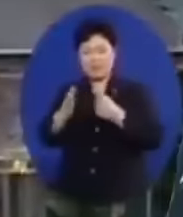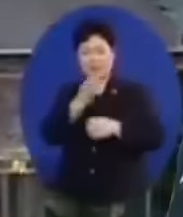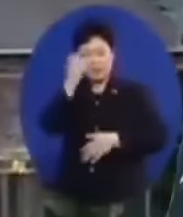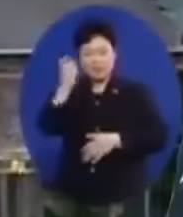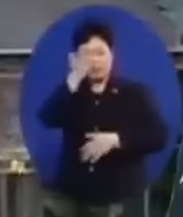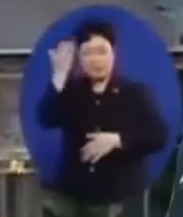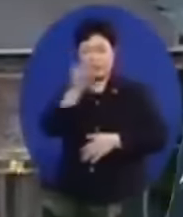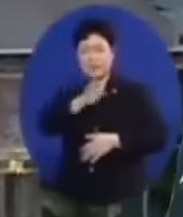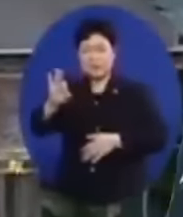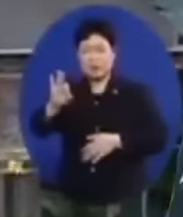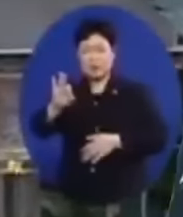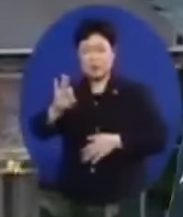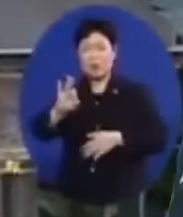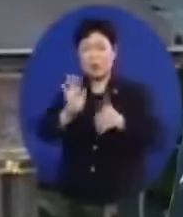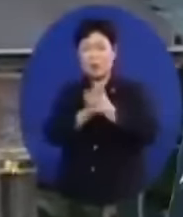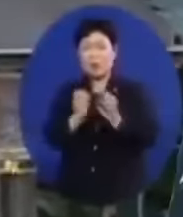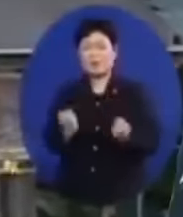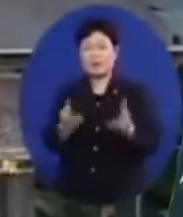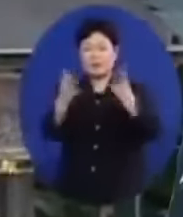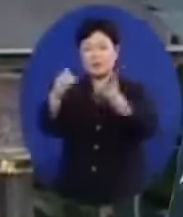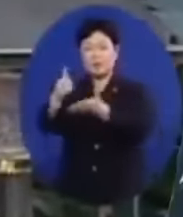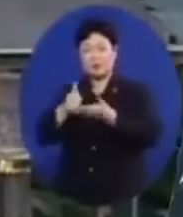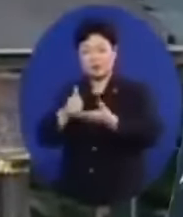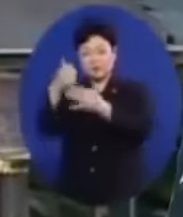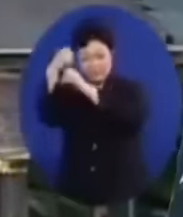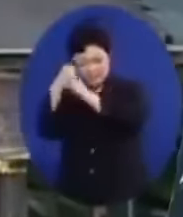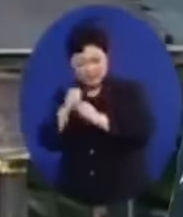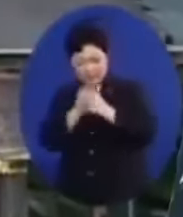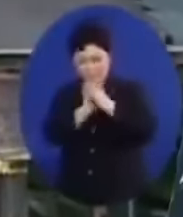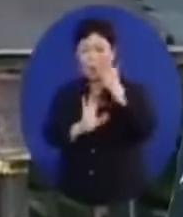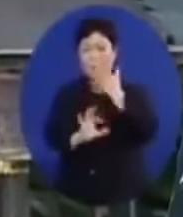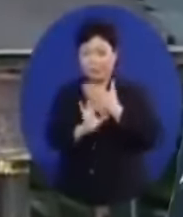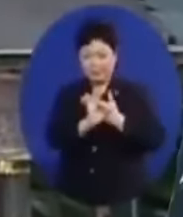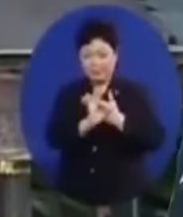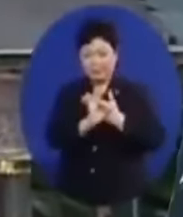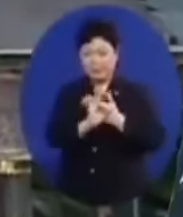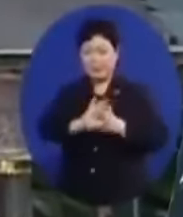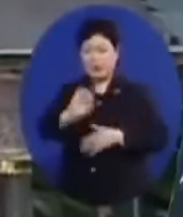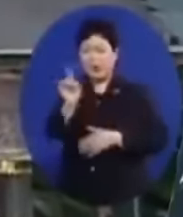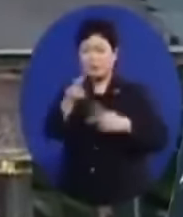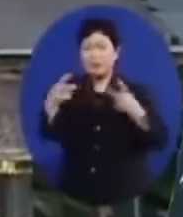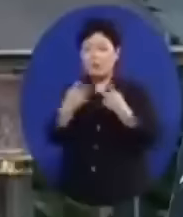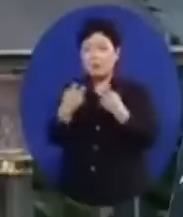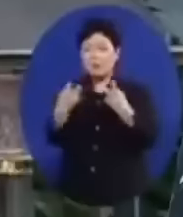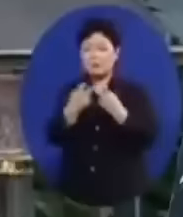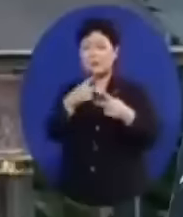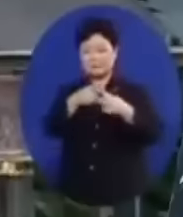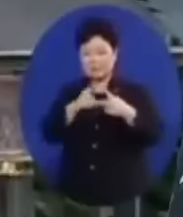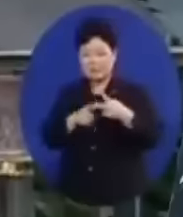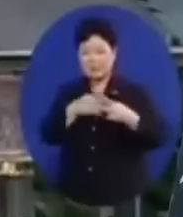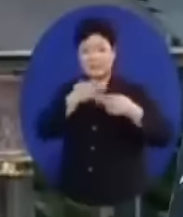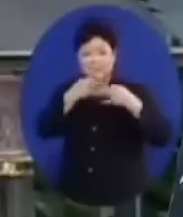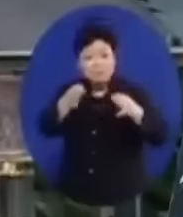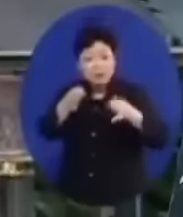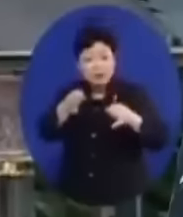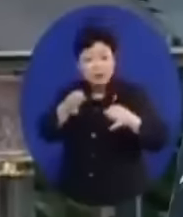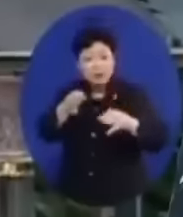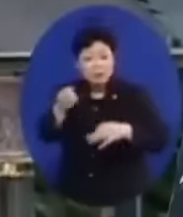성령님을 인정하고 환영하고 모시드리고 의지하고 기도하면 어떤 방법으로도